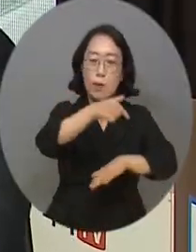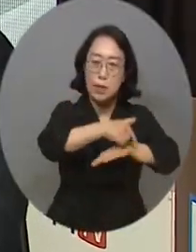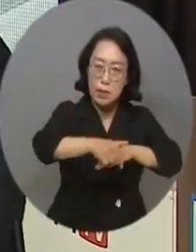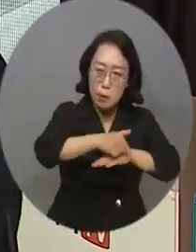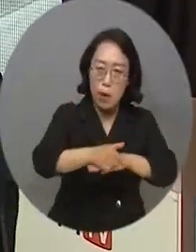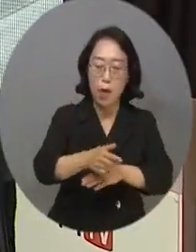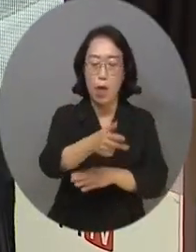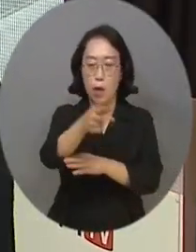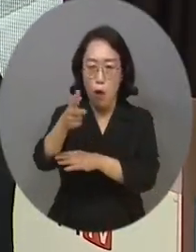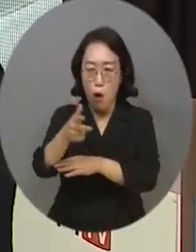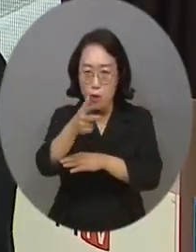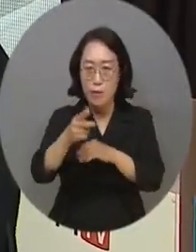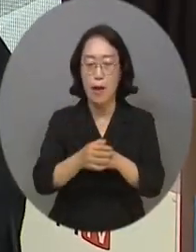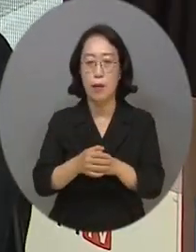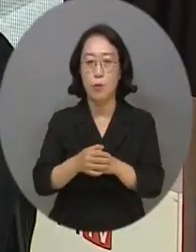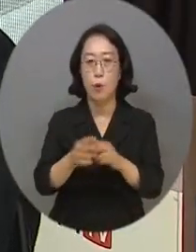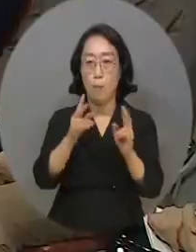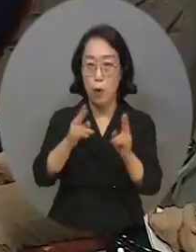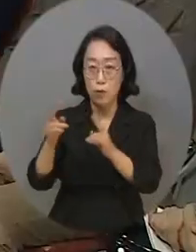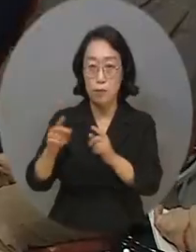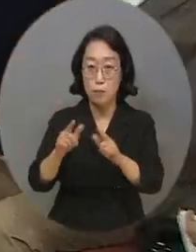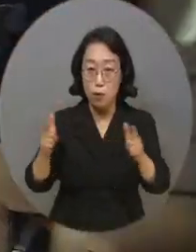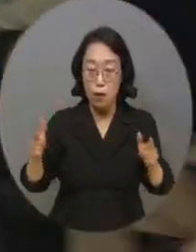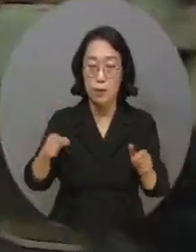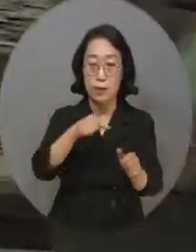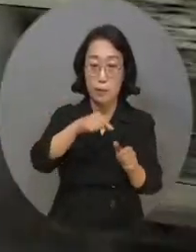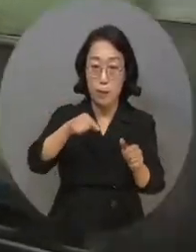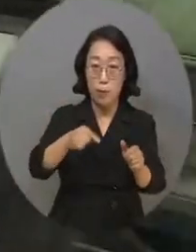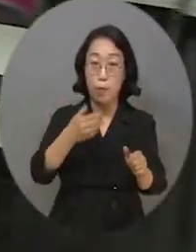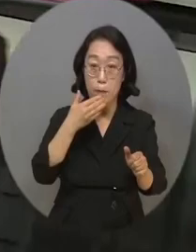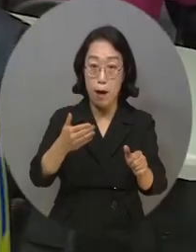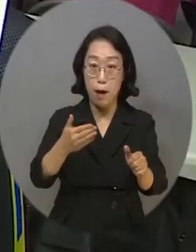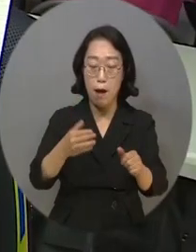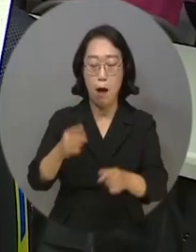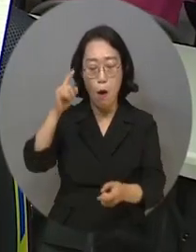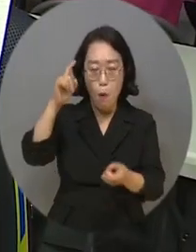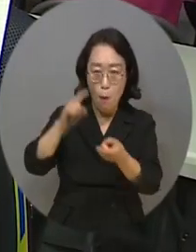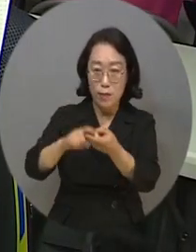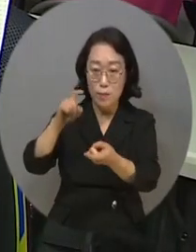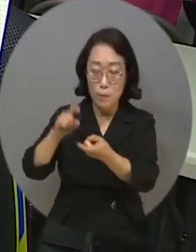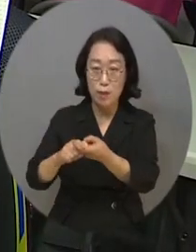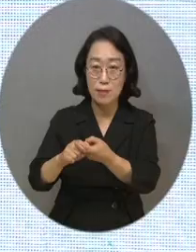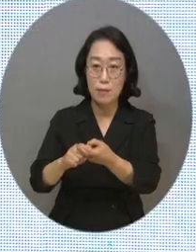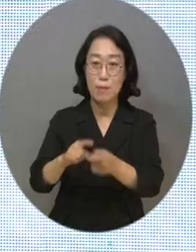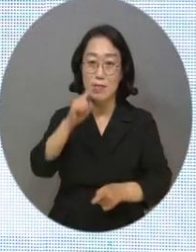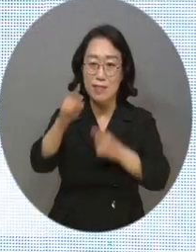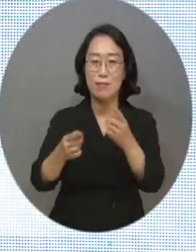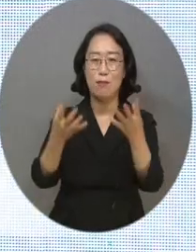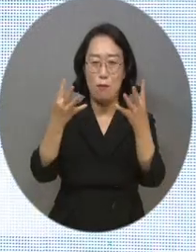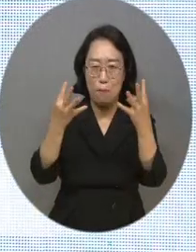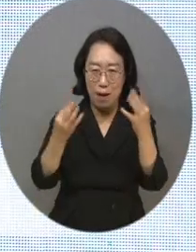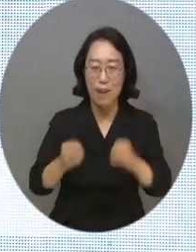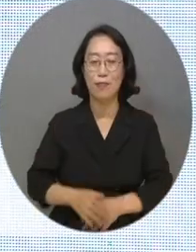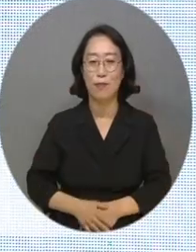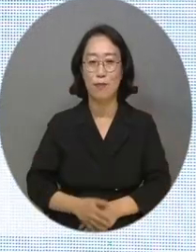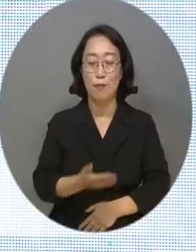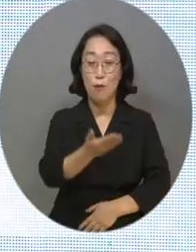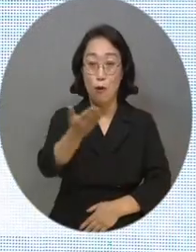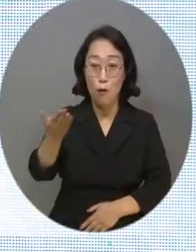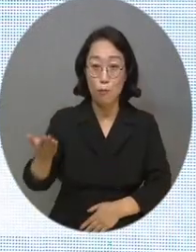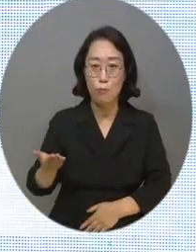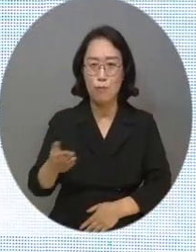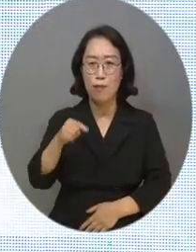촬영, 편집 등에 대해 체계적으로 배울 수 있어 이번 교육에 많은 지원자가 몰렸습니다. 여러분들 이걸